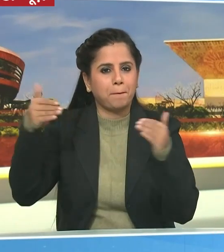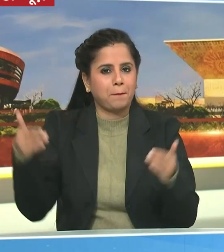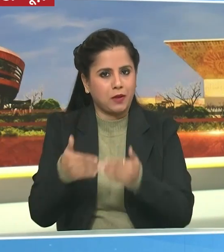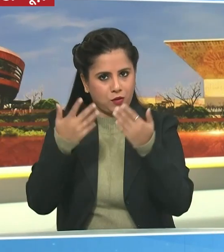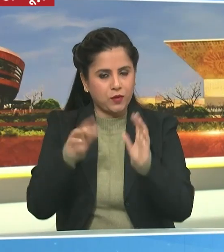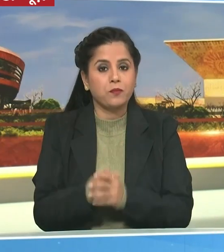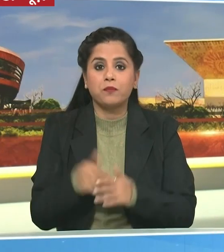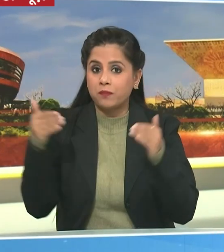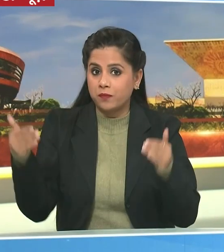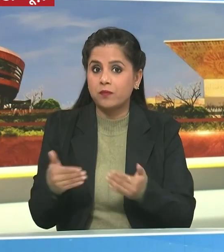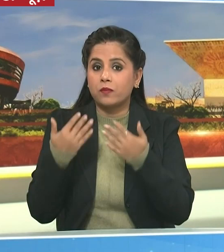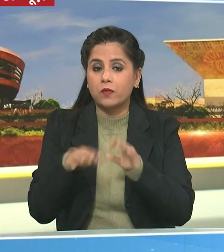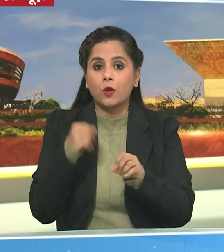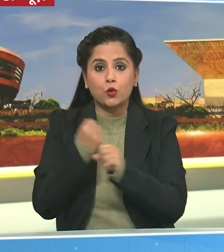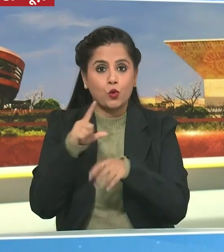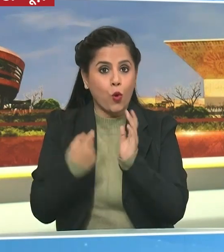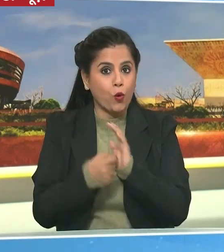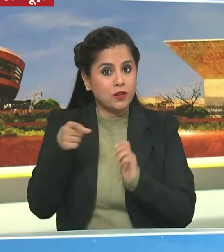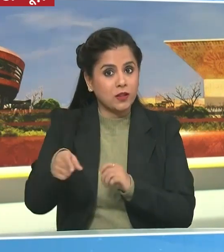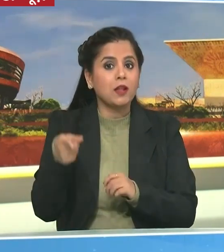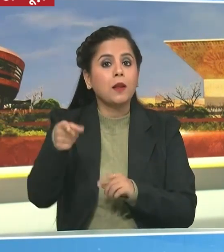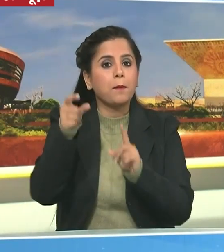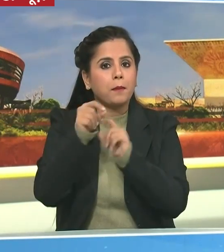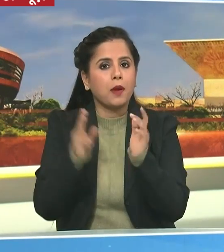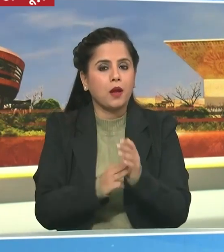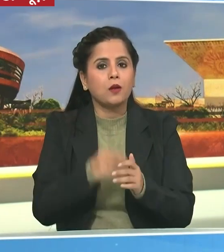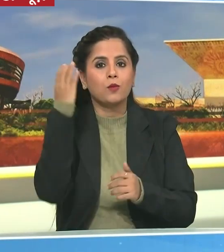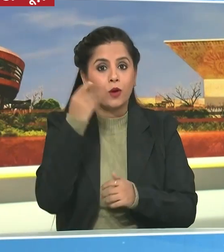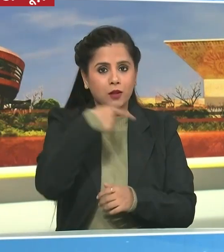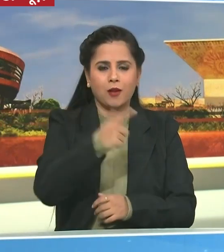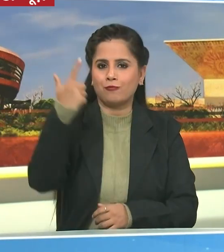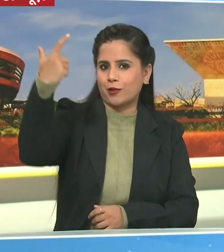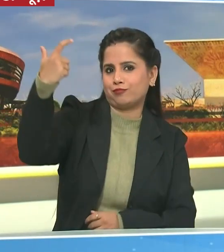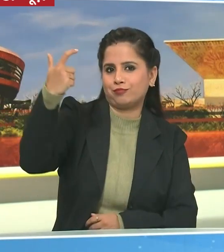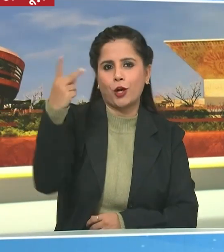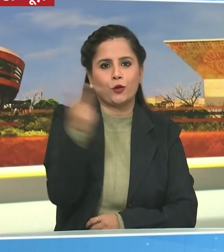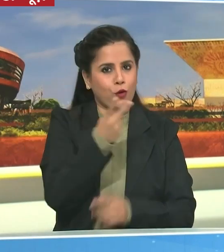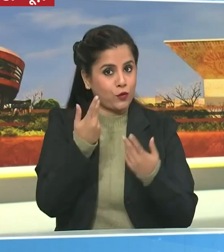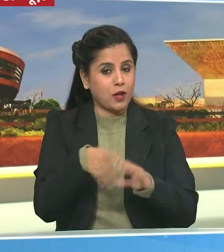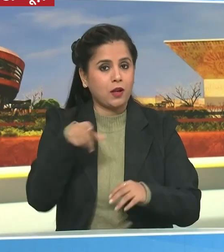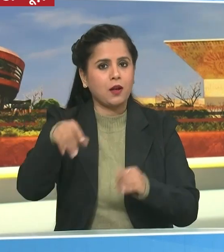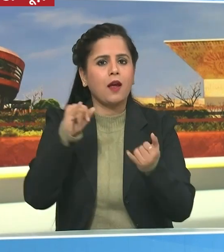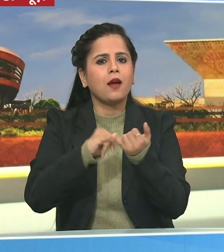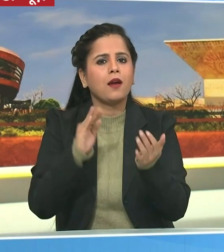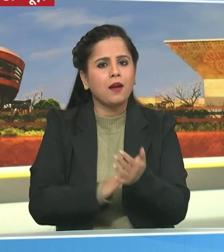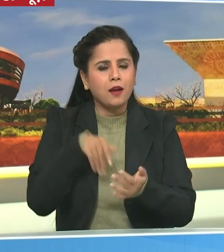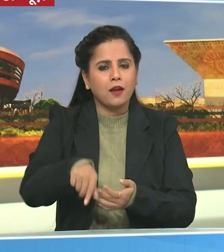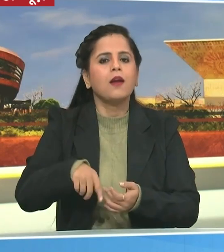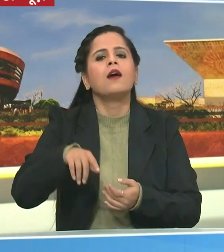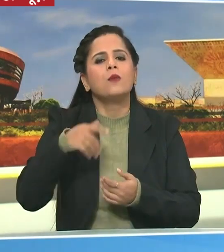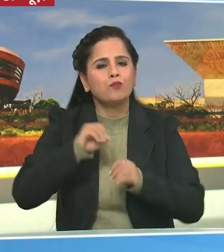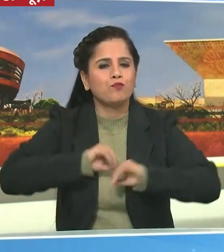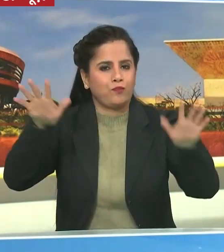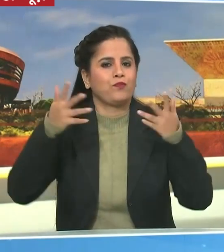की। मुलाकात के दौरान जॉर्जिया मेलोनी ने पीएम मोदी के साथ सेल्फी खींची और उसे सोशल मीडिया पर शेयर